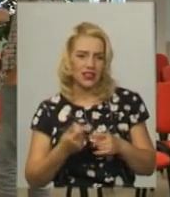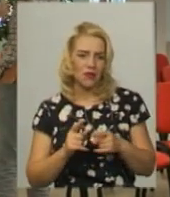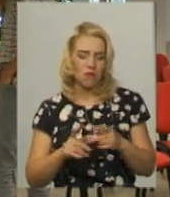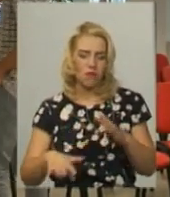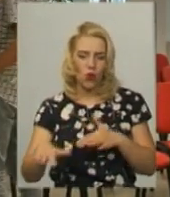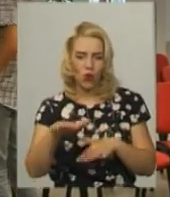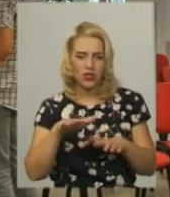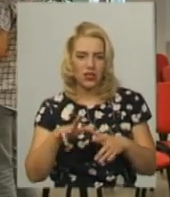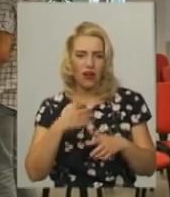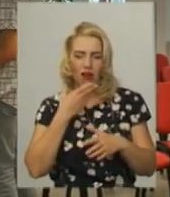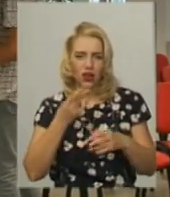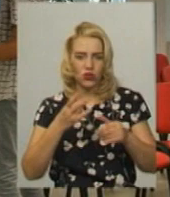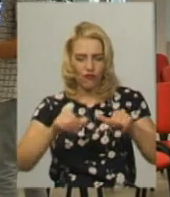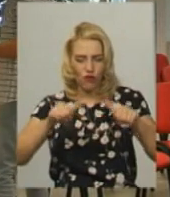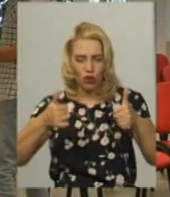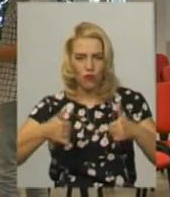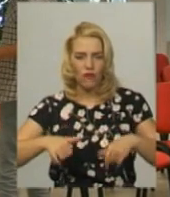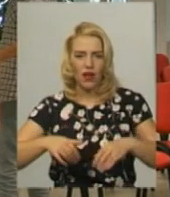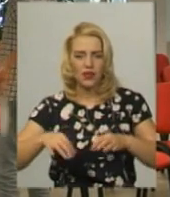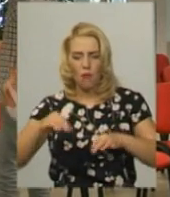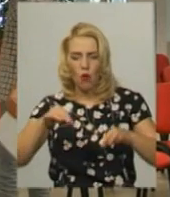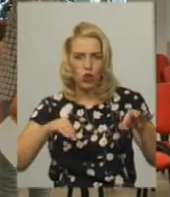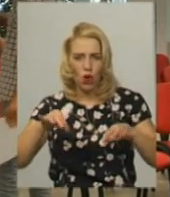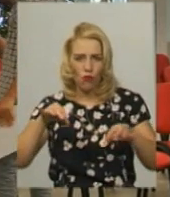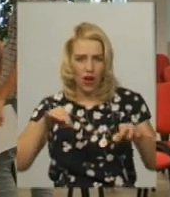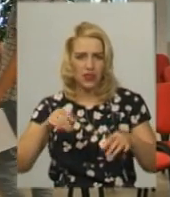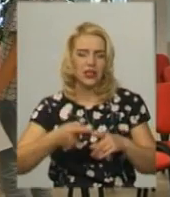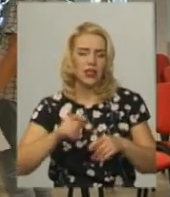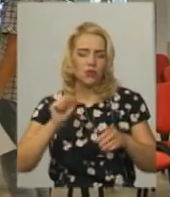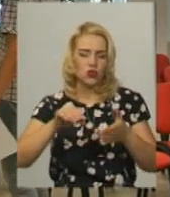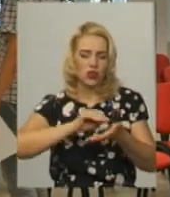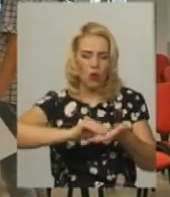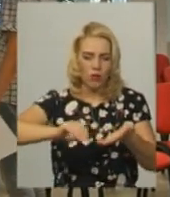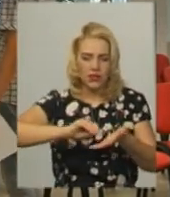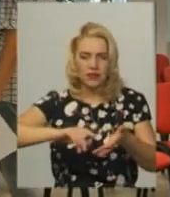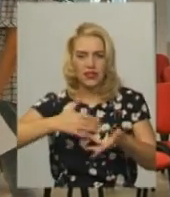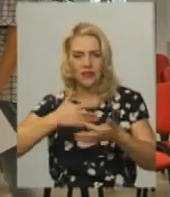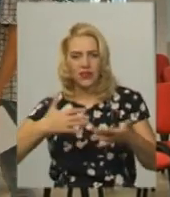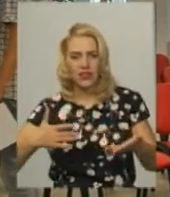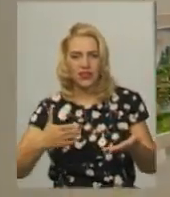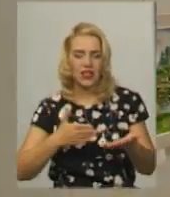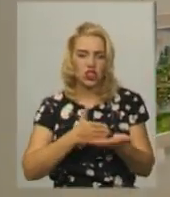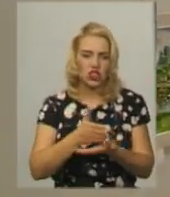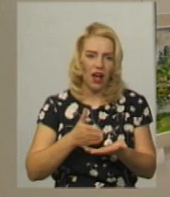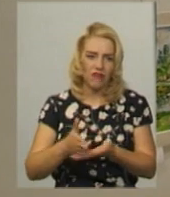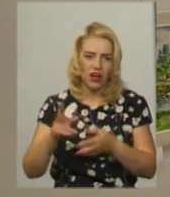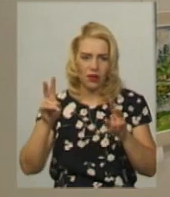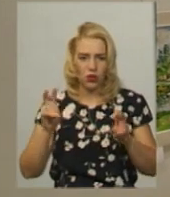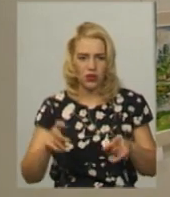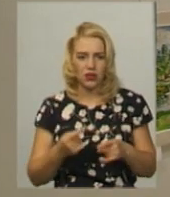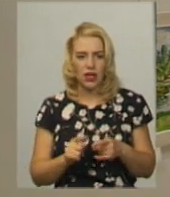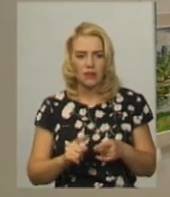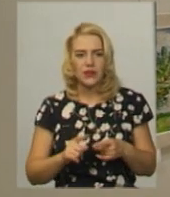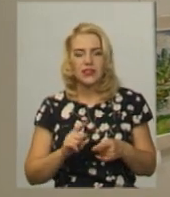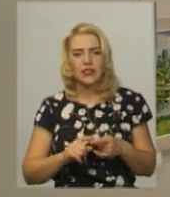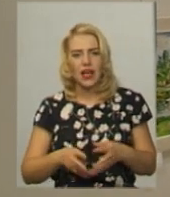гарно формувати і моделювати, вони можуть його і описувати в різних жанрах, в різних мотивах. Архітектура базується